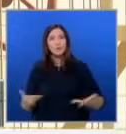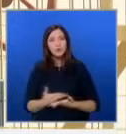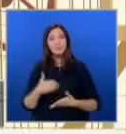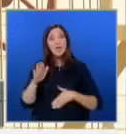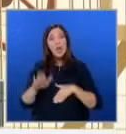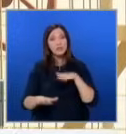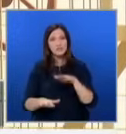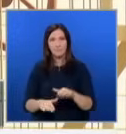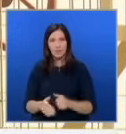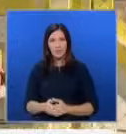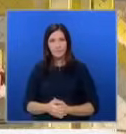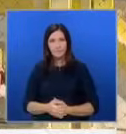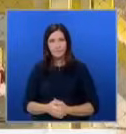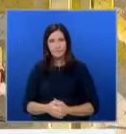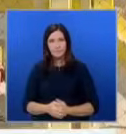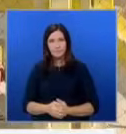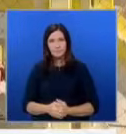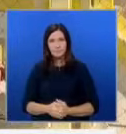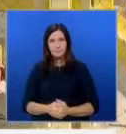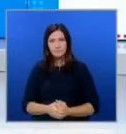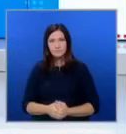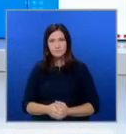предприема необходимите стъпки.